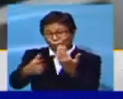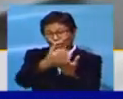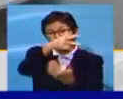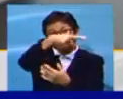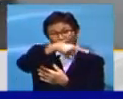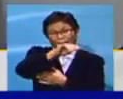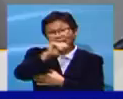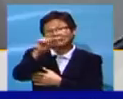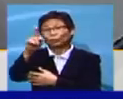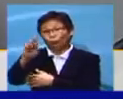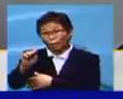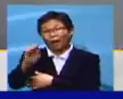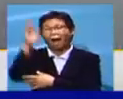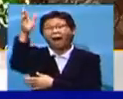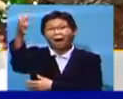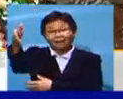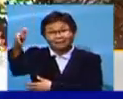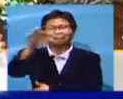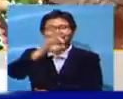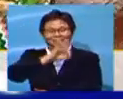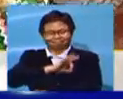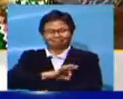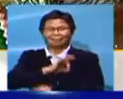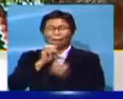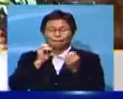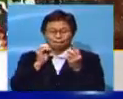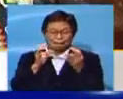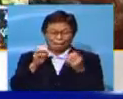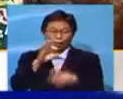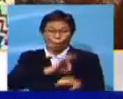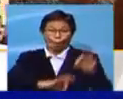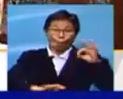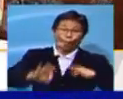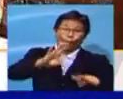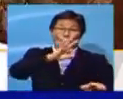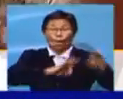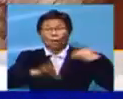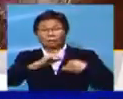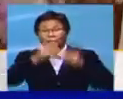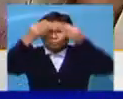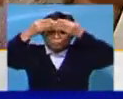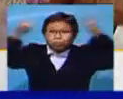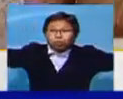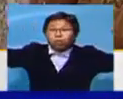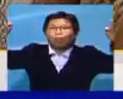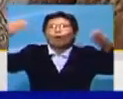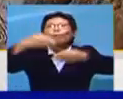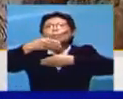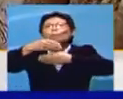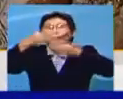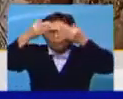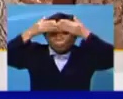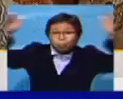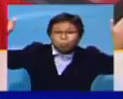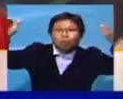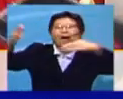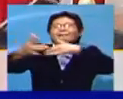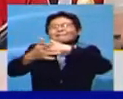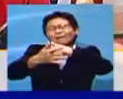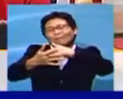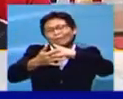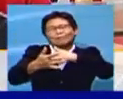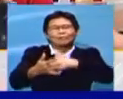pi1m itu akan memberi manfaat banyak selain mendedahkan mereka kepada kemajuan teknologi